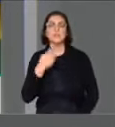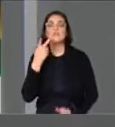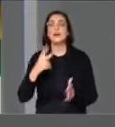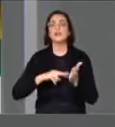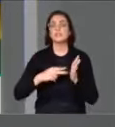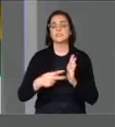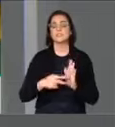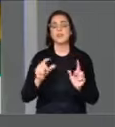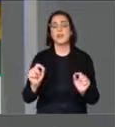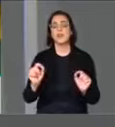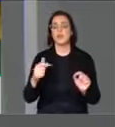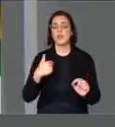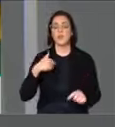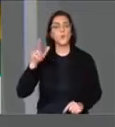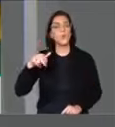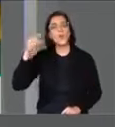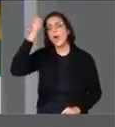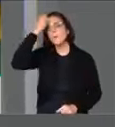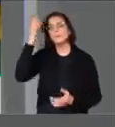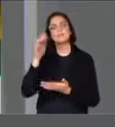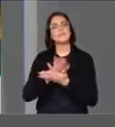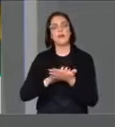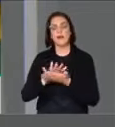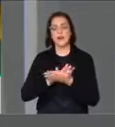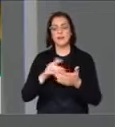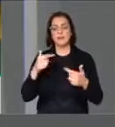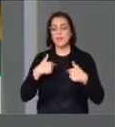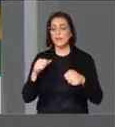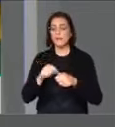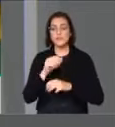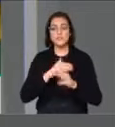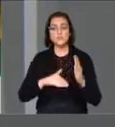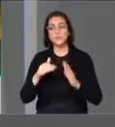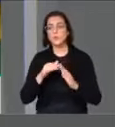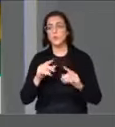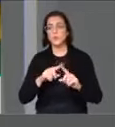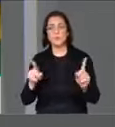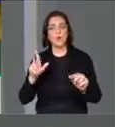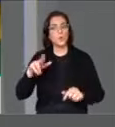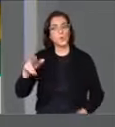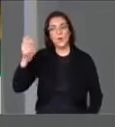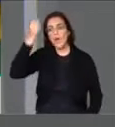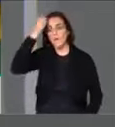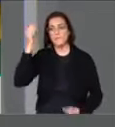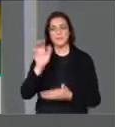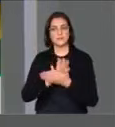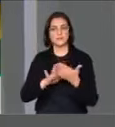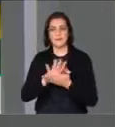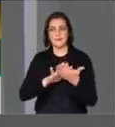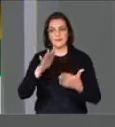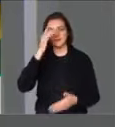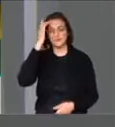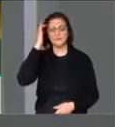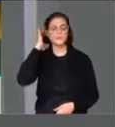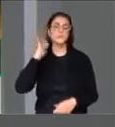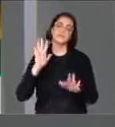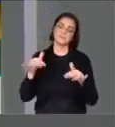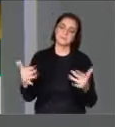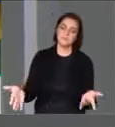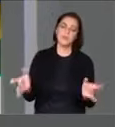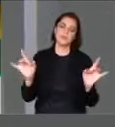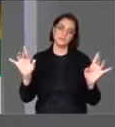nada. Fiz tudo e nunca me arrependo de nada. Eu dedico às pessoas que fizeram